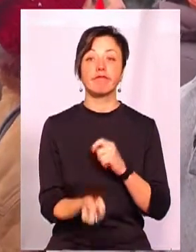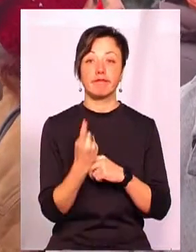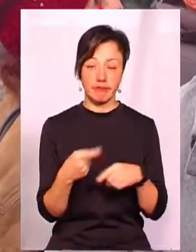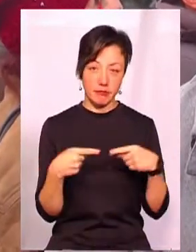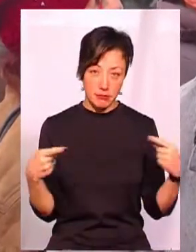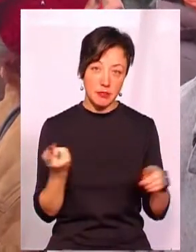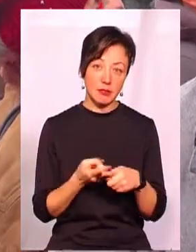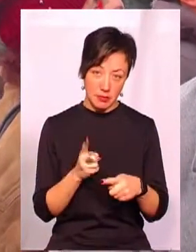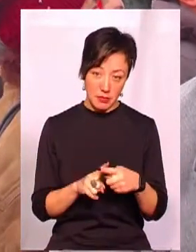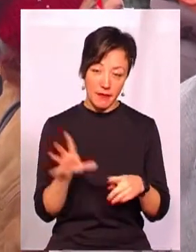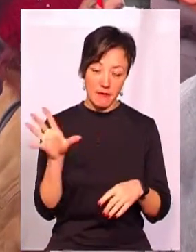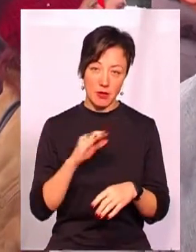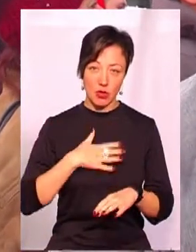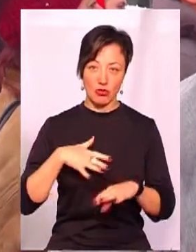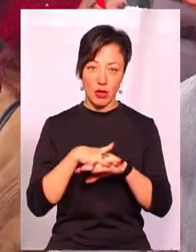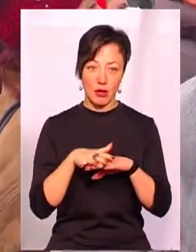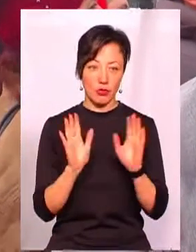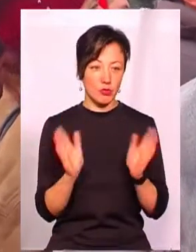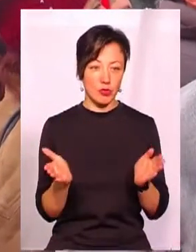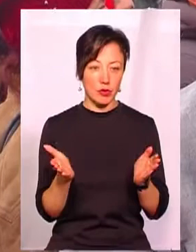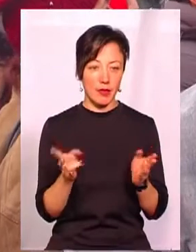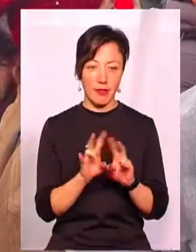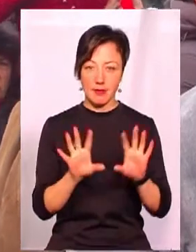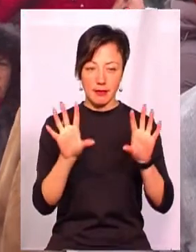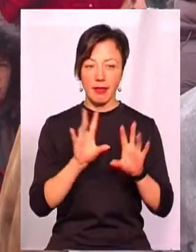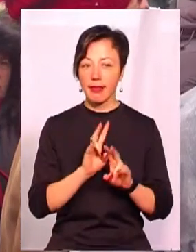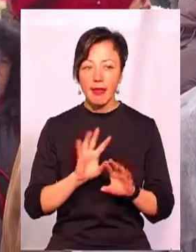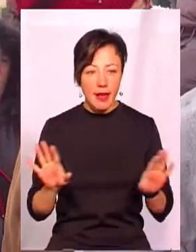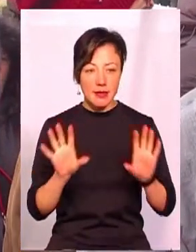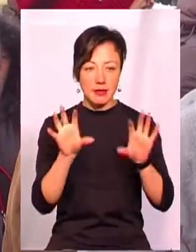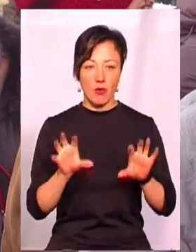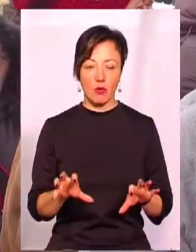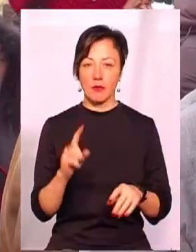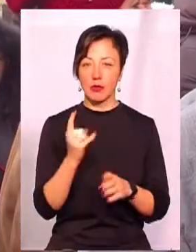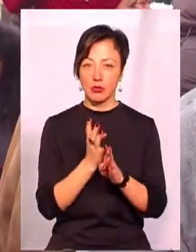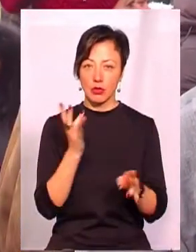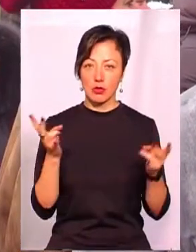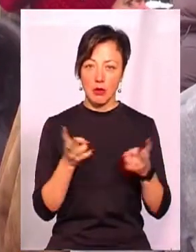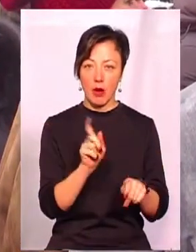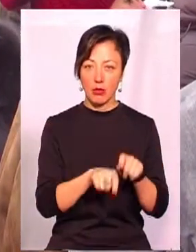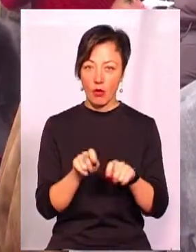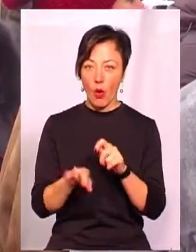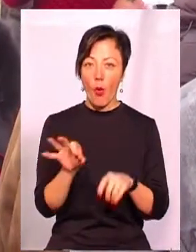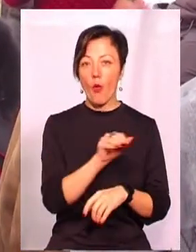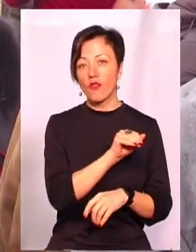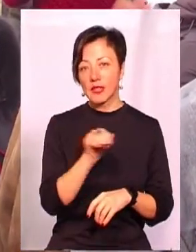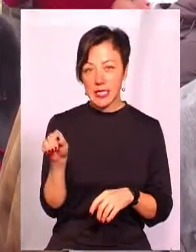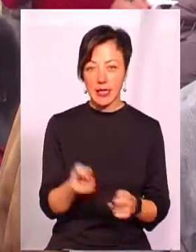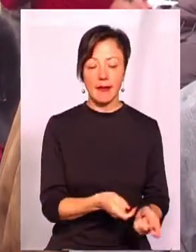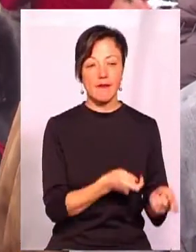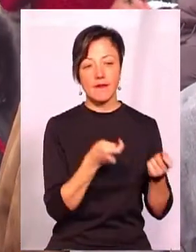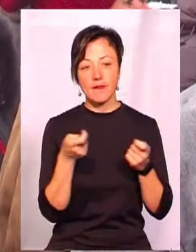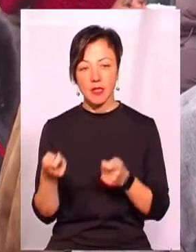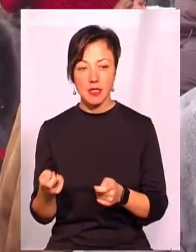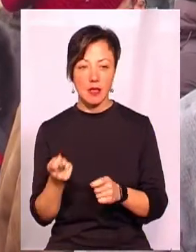то це, по суті, весь наш ринок буде незаконний. Получається, в першу чергу треба контролювати офіційний ввіз